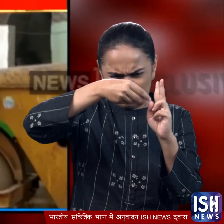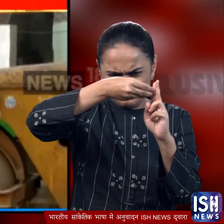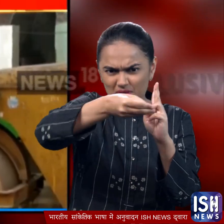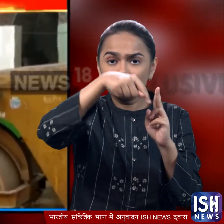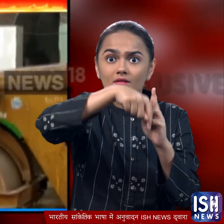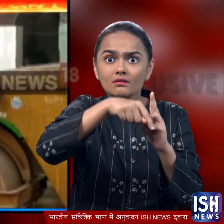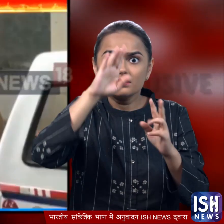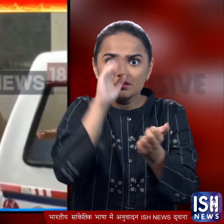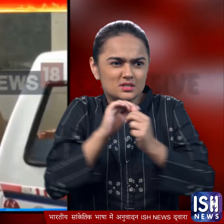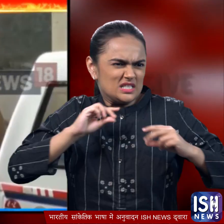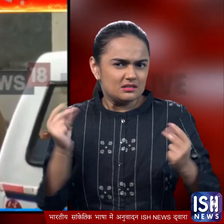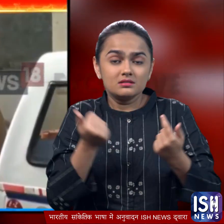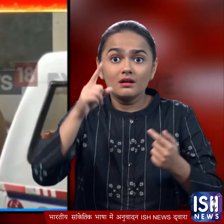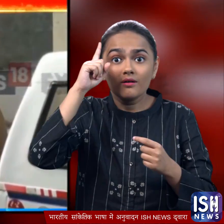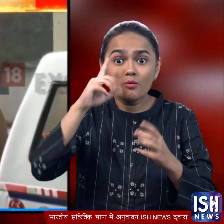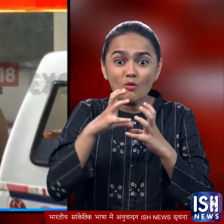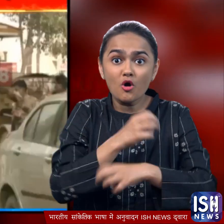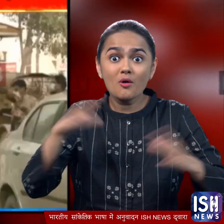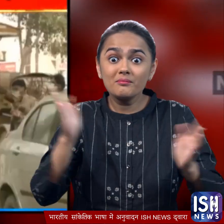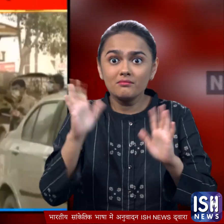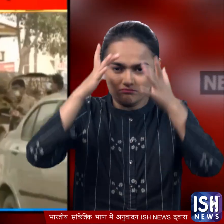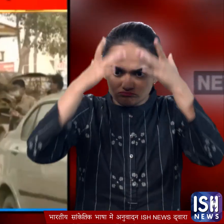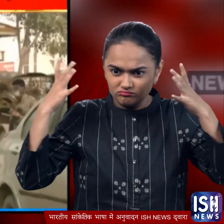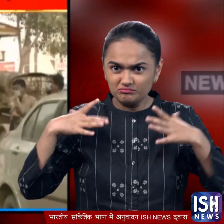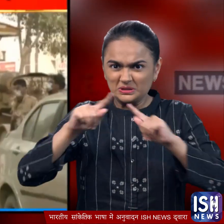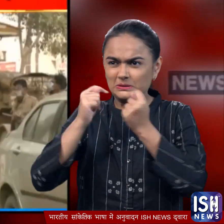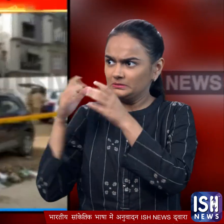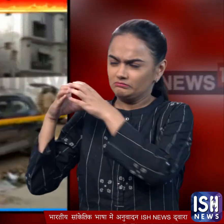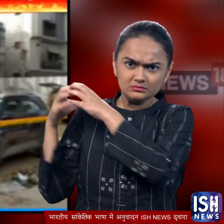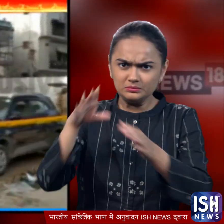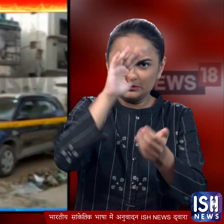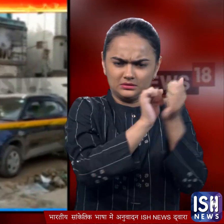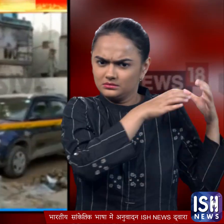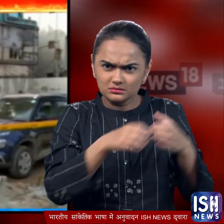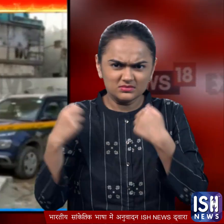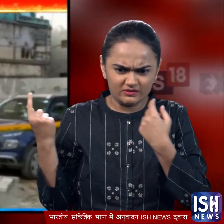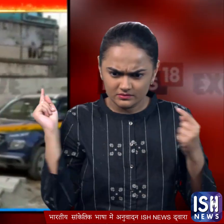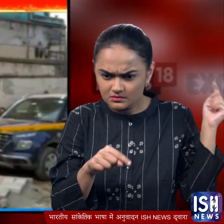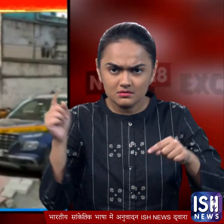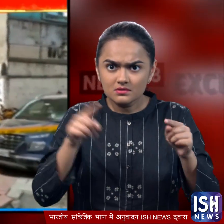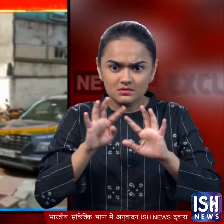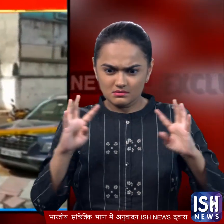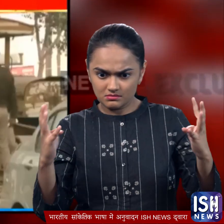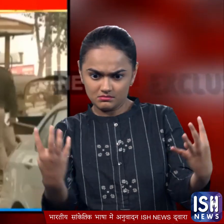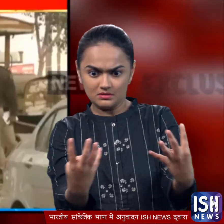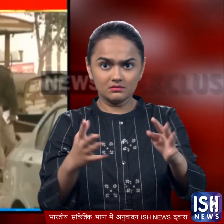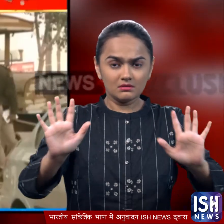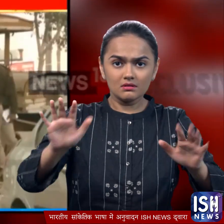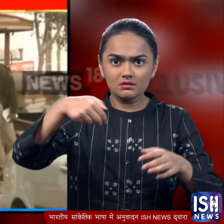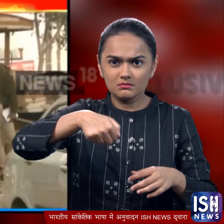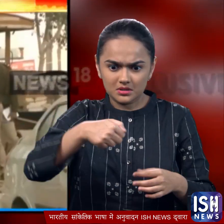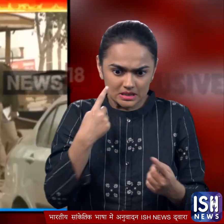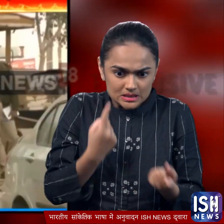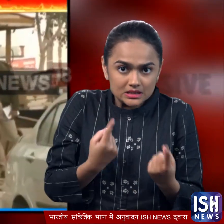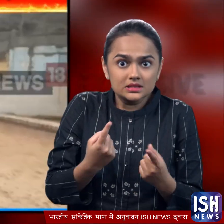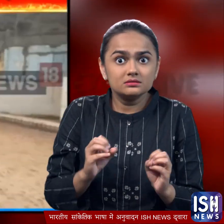मिलते ही पुलिस एक्शन में आ गई। तुरंत बम निरोधक दस्ते के साथ डॉग स्क्वाड की टीम वहां पहुंच गई, जिसके बाद पुलिस ने उस इलाके को चारों तरफ से घेर लिया और फिर उन बैग